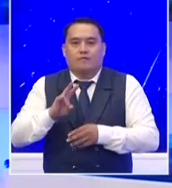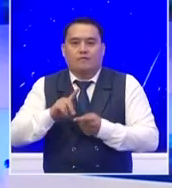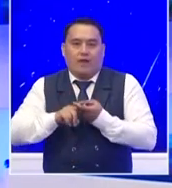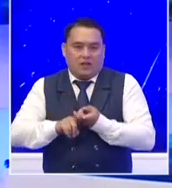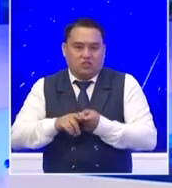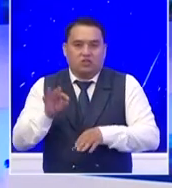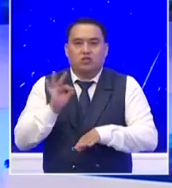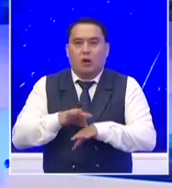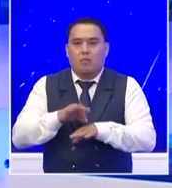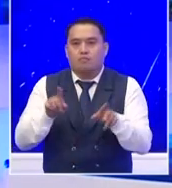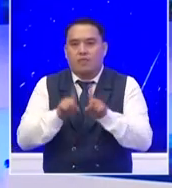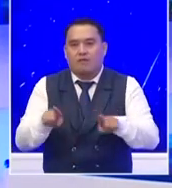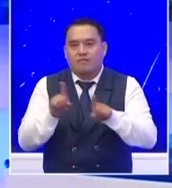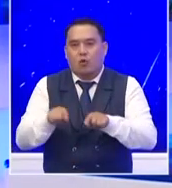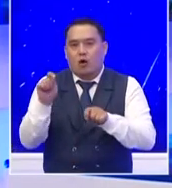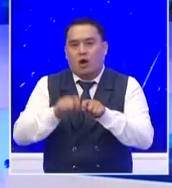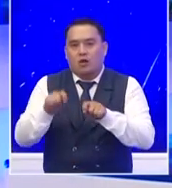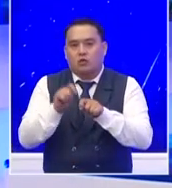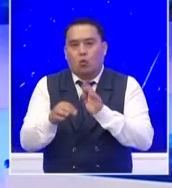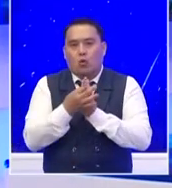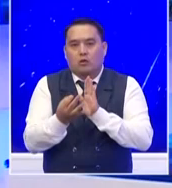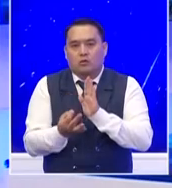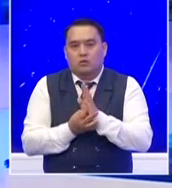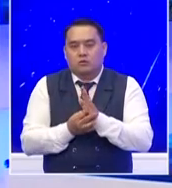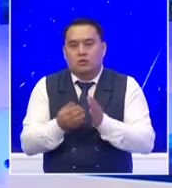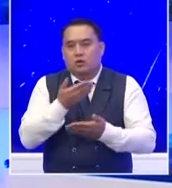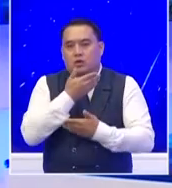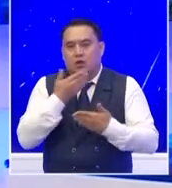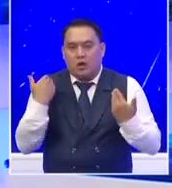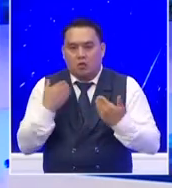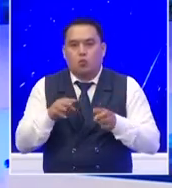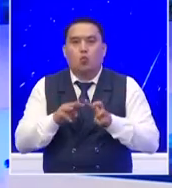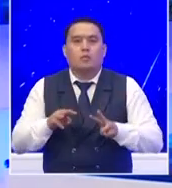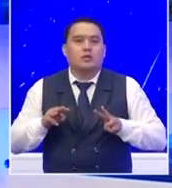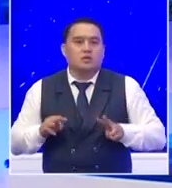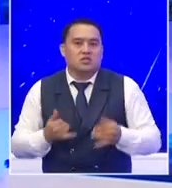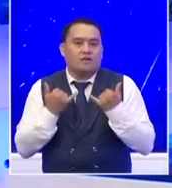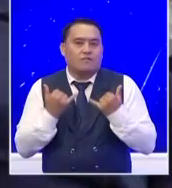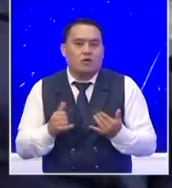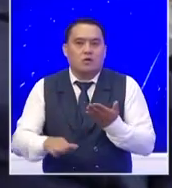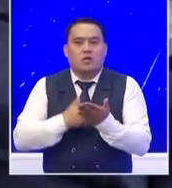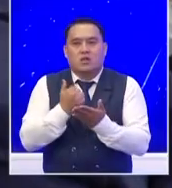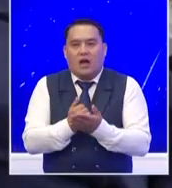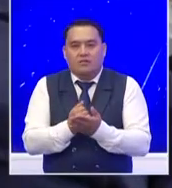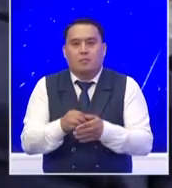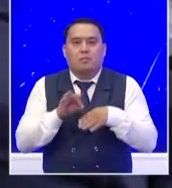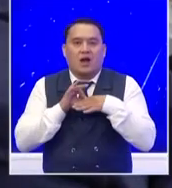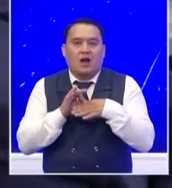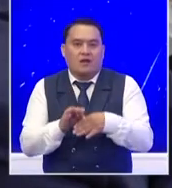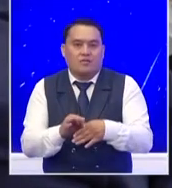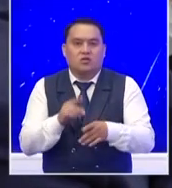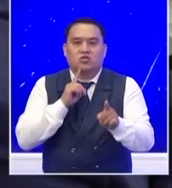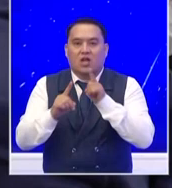инфекции. Повторный контроль-тест на COVID-19 дал отрицательный результат. И уже сегодня глава Кабмина провел